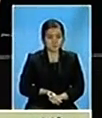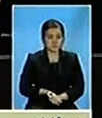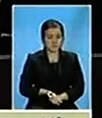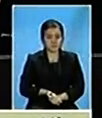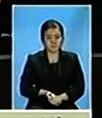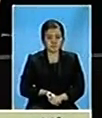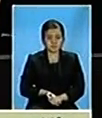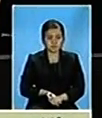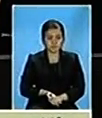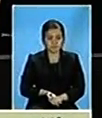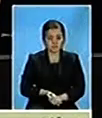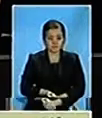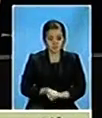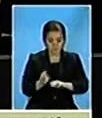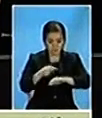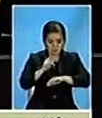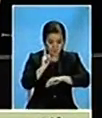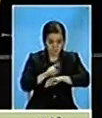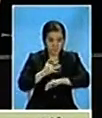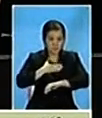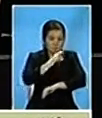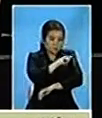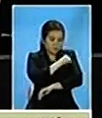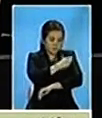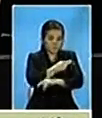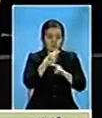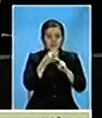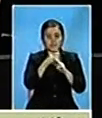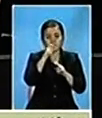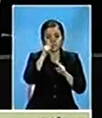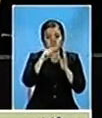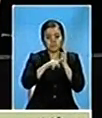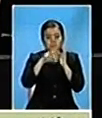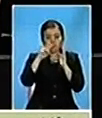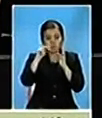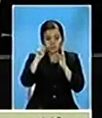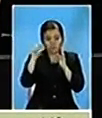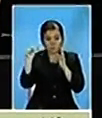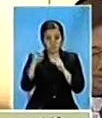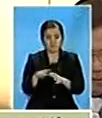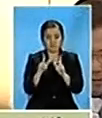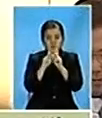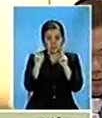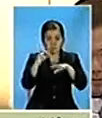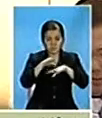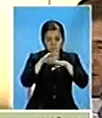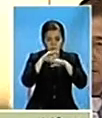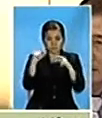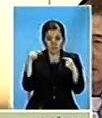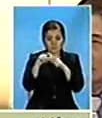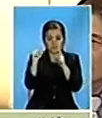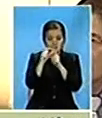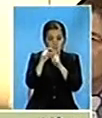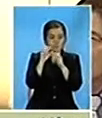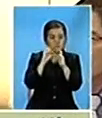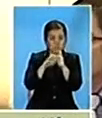ครับกับเรียนท่านประธานครับผมในแพทย์นันท์นะครับกรรมธิการนะครับอันที่เราเติมว่าโดยคำแนะนำของคณะกรรมการ